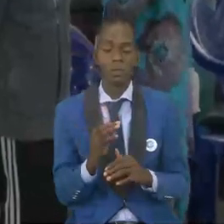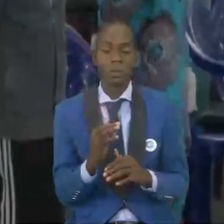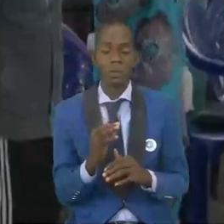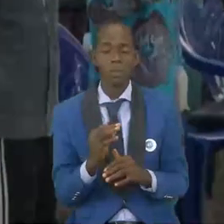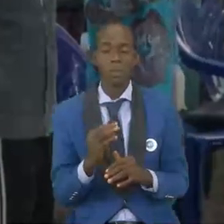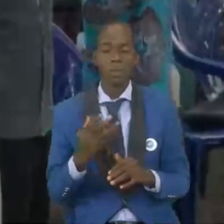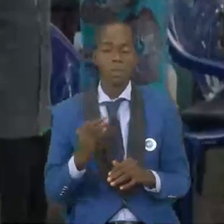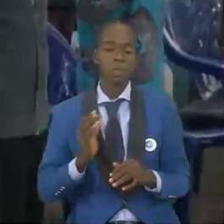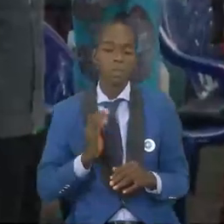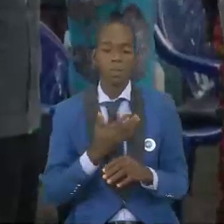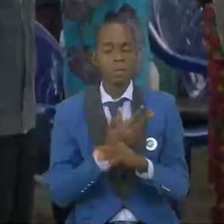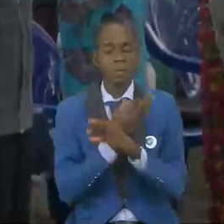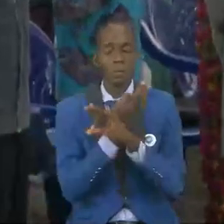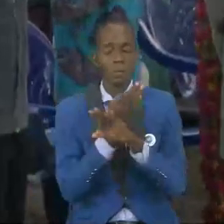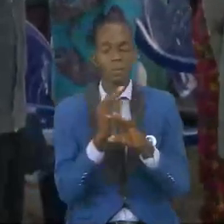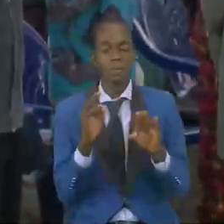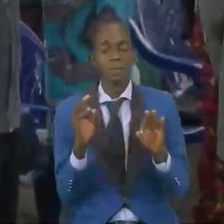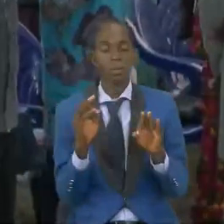L'affermissement